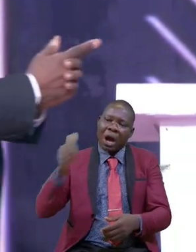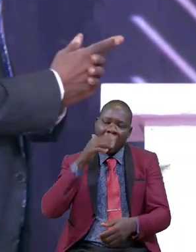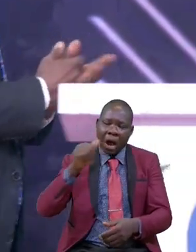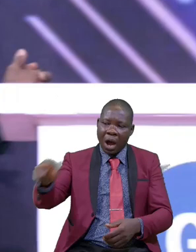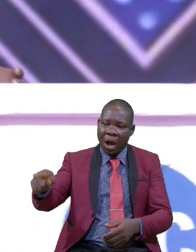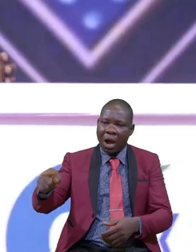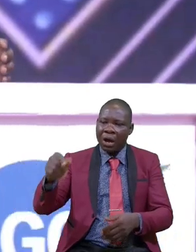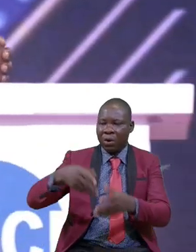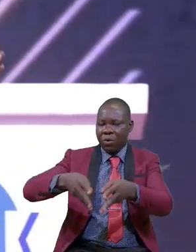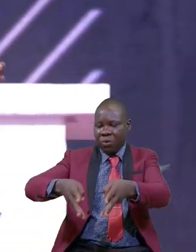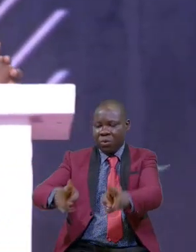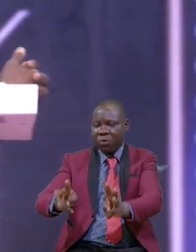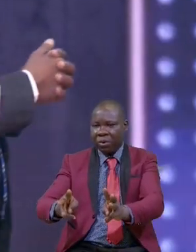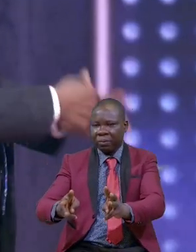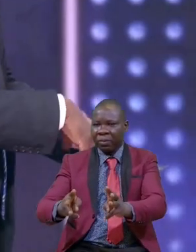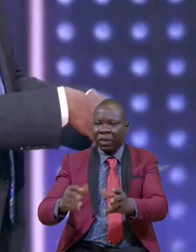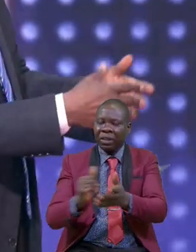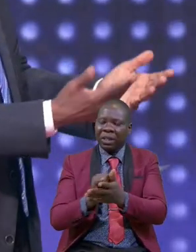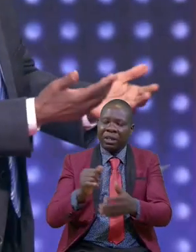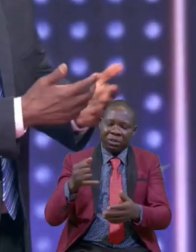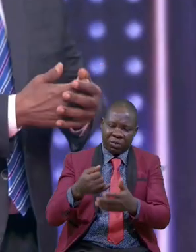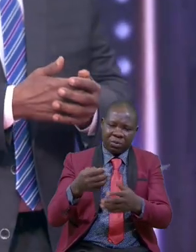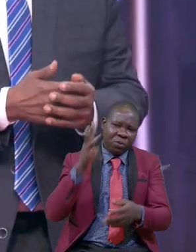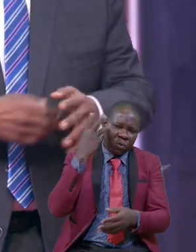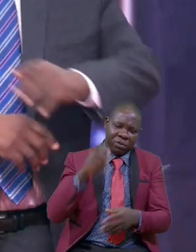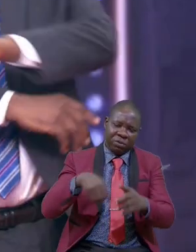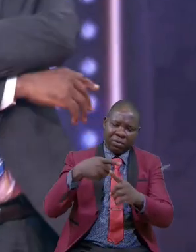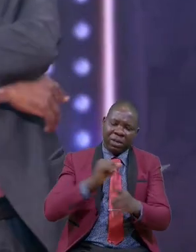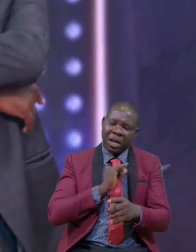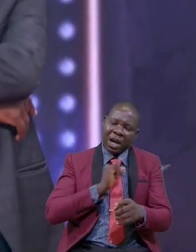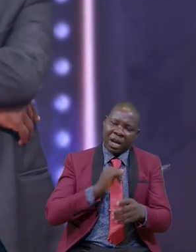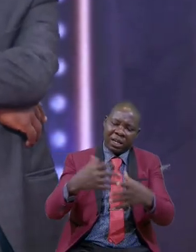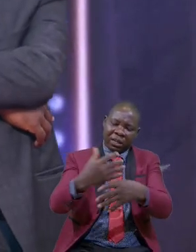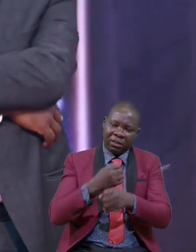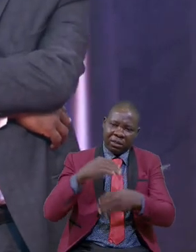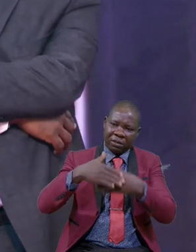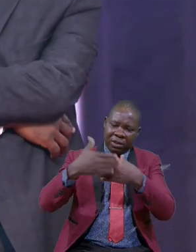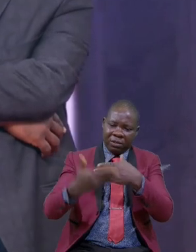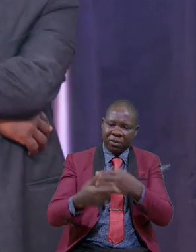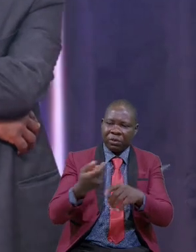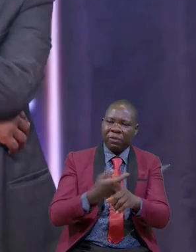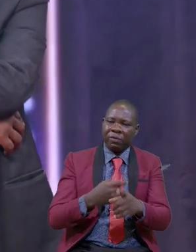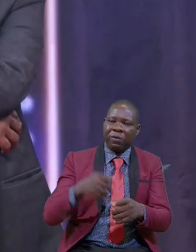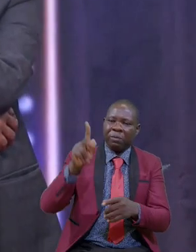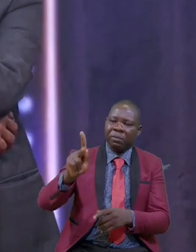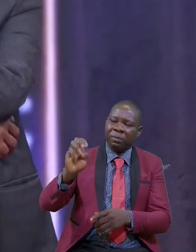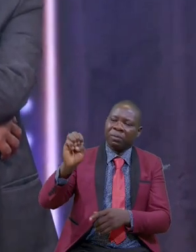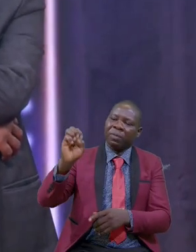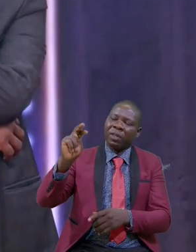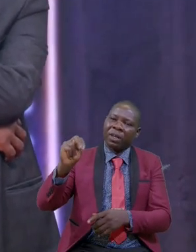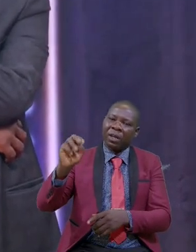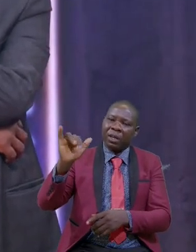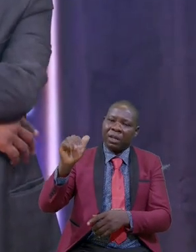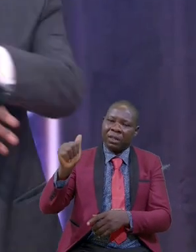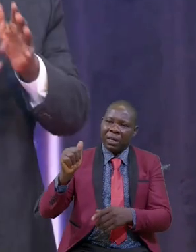frère était en train de parler. Went, et j'étais allé. Went, et comme j'étais allé, there, j'étais because, tranquille, know,